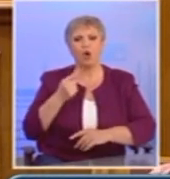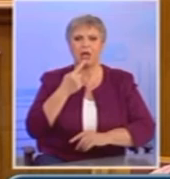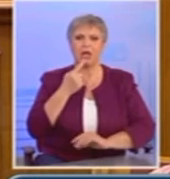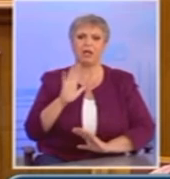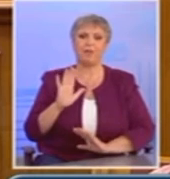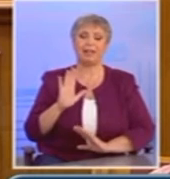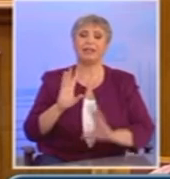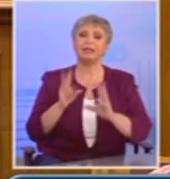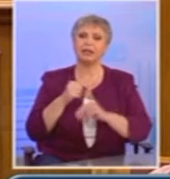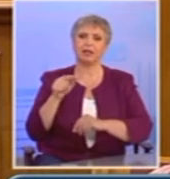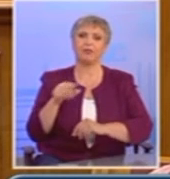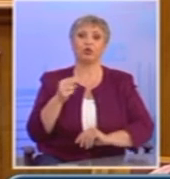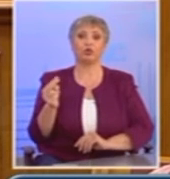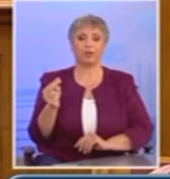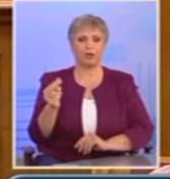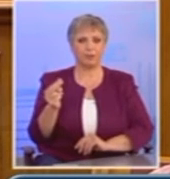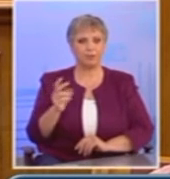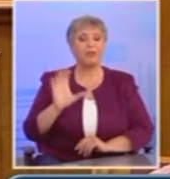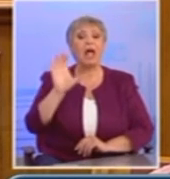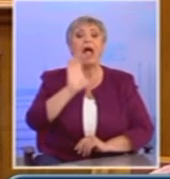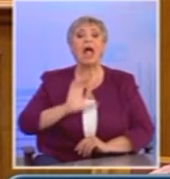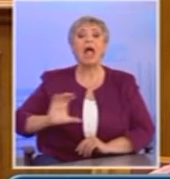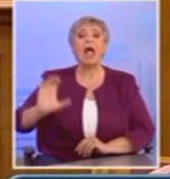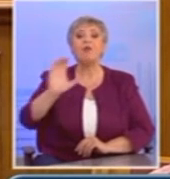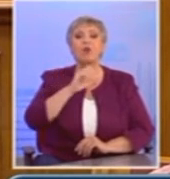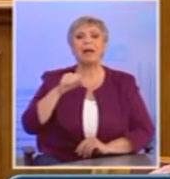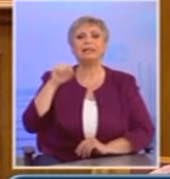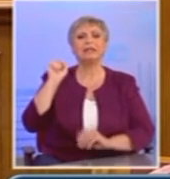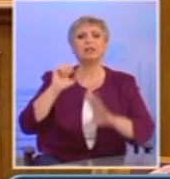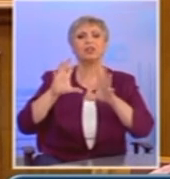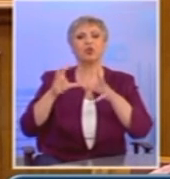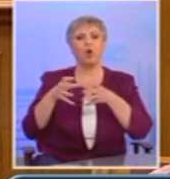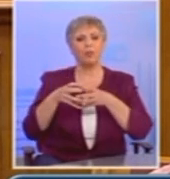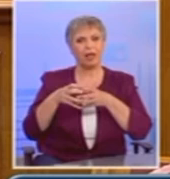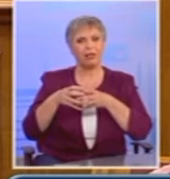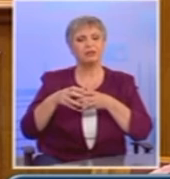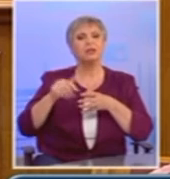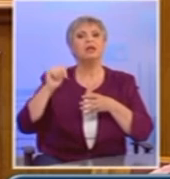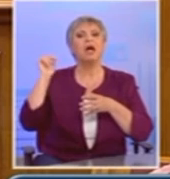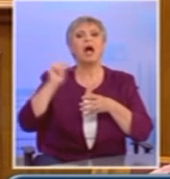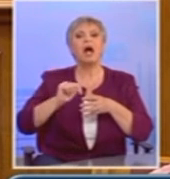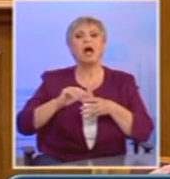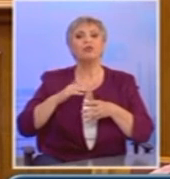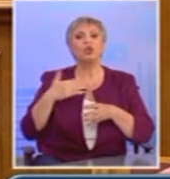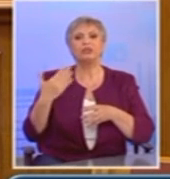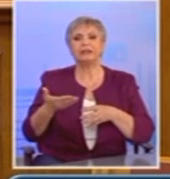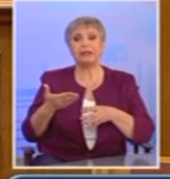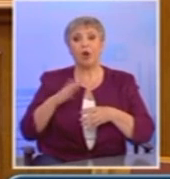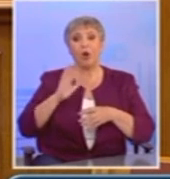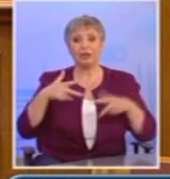Οι Ευρωπαίοι Σοσιαλιστές είναι αυτοί που έσπασαν την απομόνωση στην οποία μας οδήγησε η πολιτική της